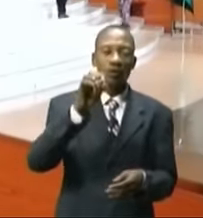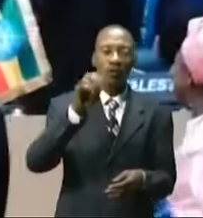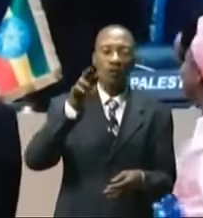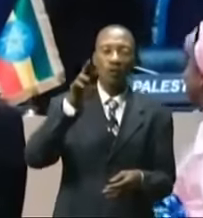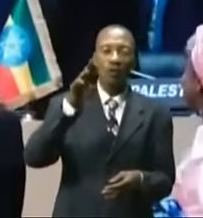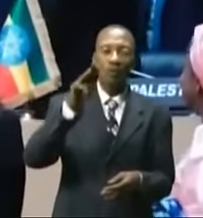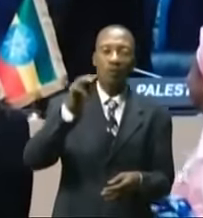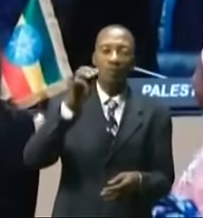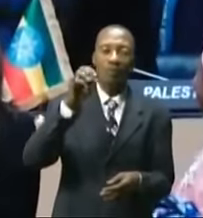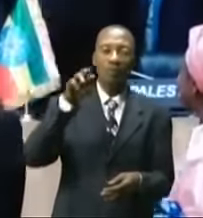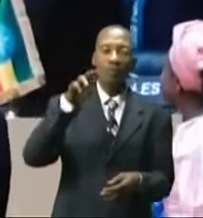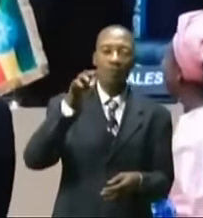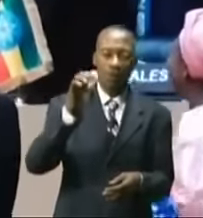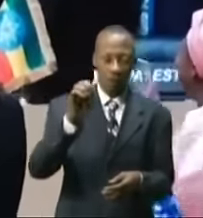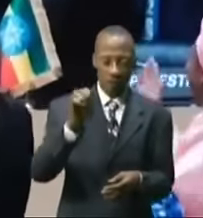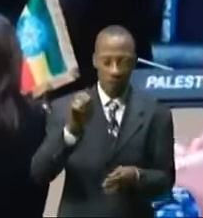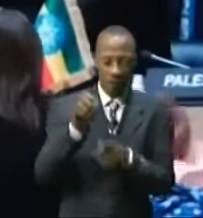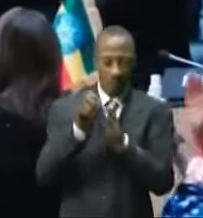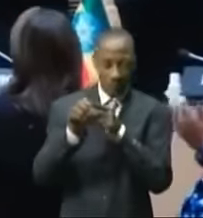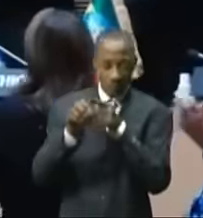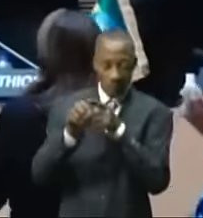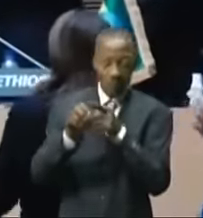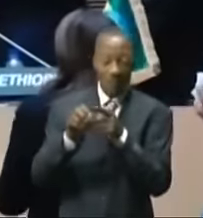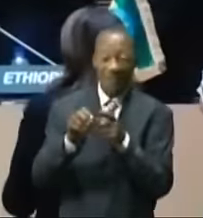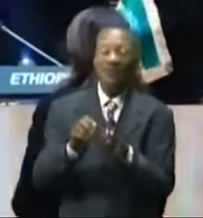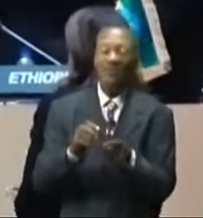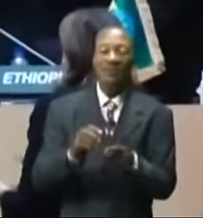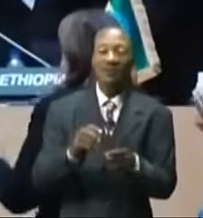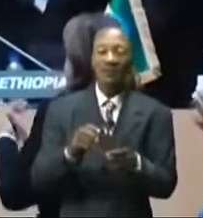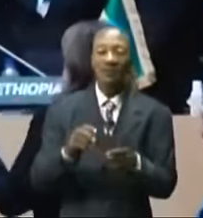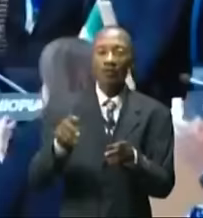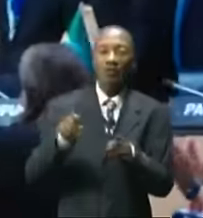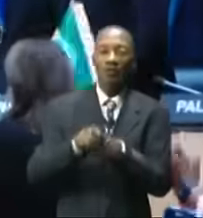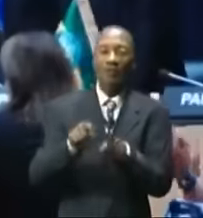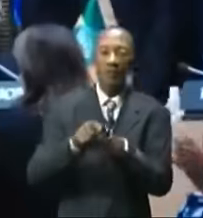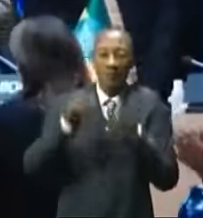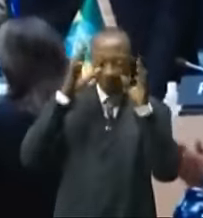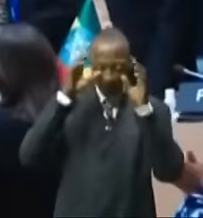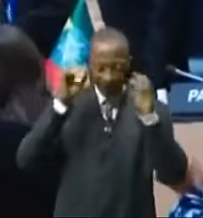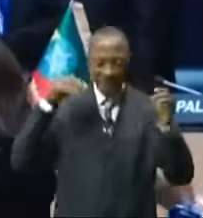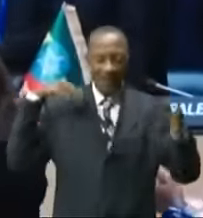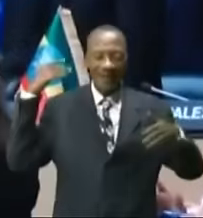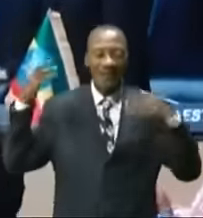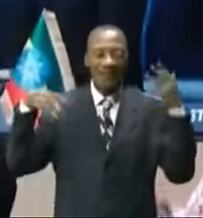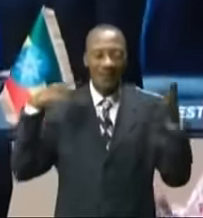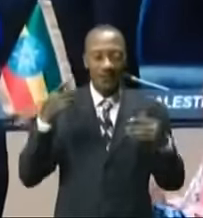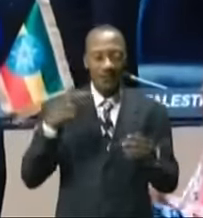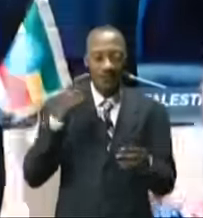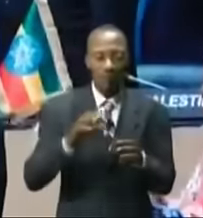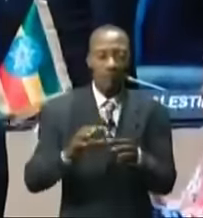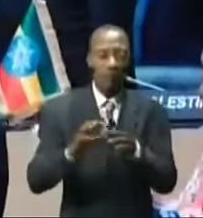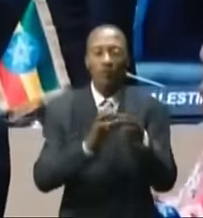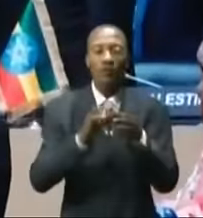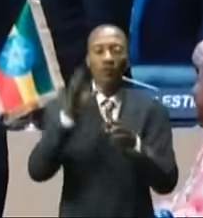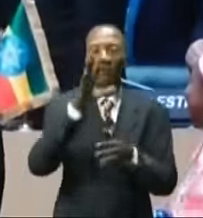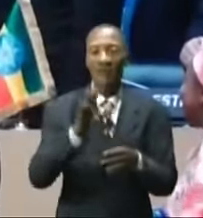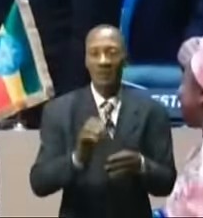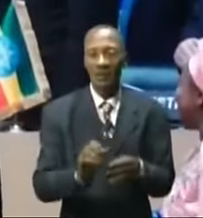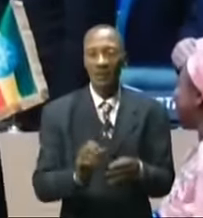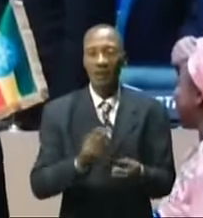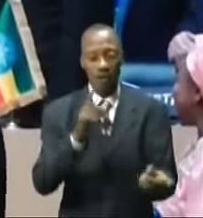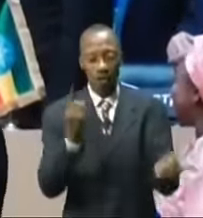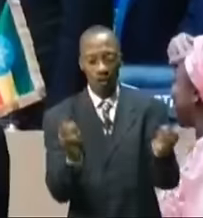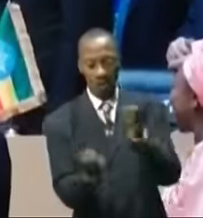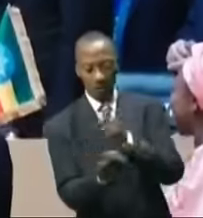Mauritanien Mohamed Ould Ghazouani. L'événement a eu lieu ce samedi à l'ouverture du 37e sommet des chefs d'État et de gouvernement de